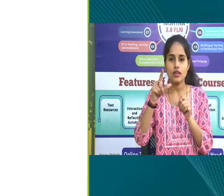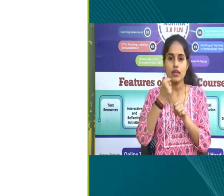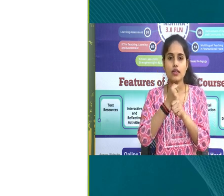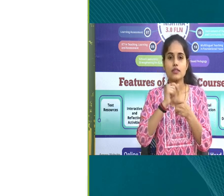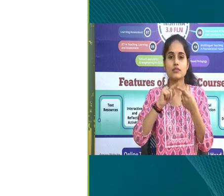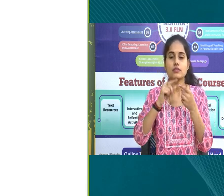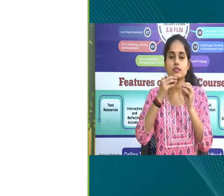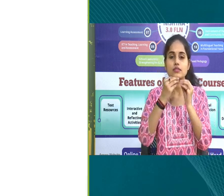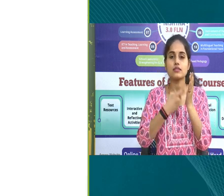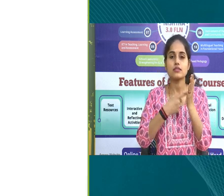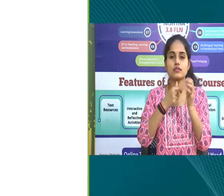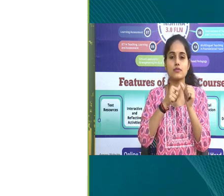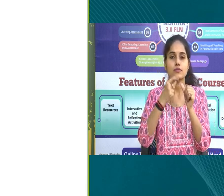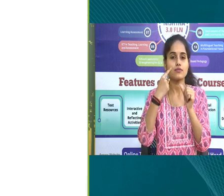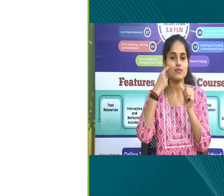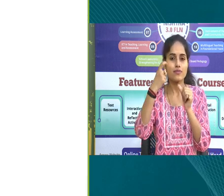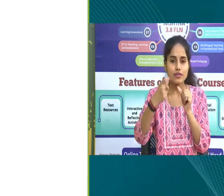एक्सप्रेस